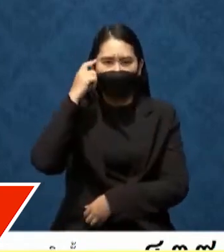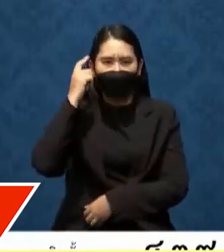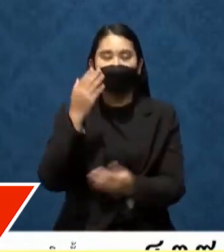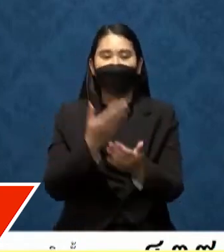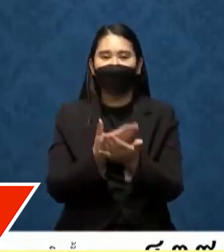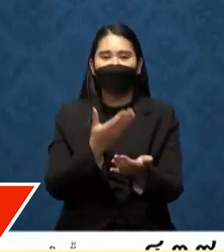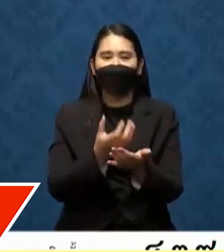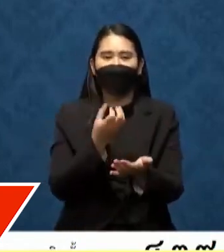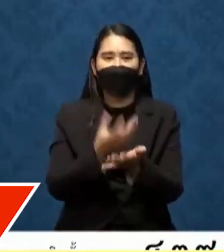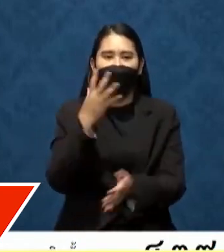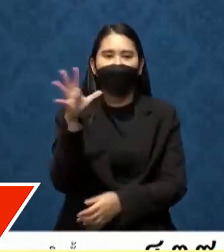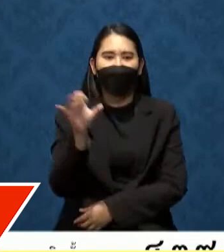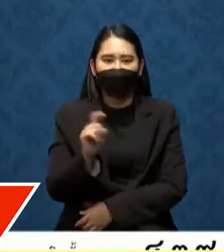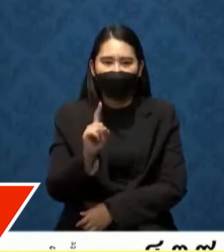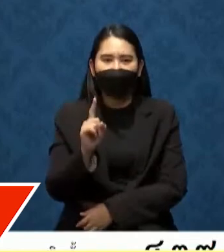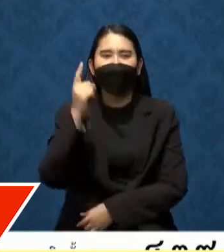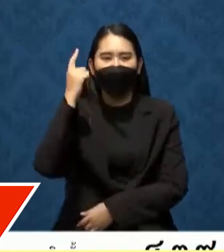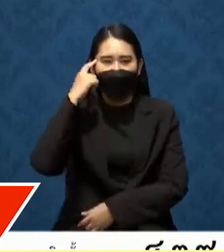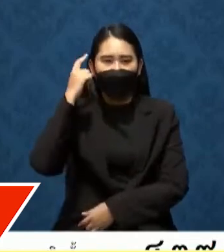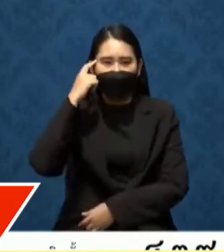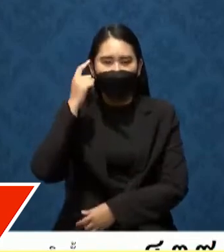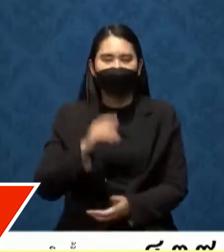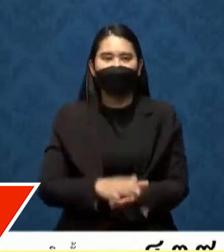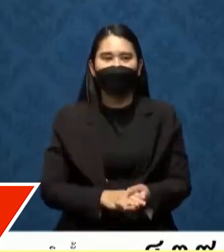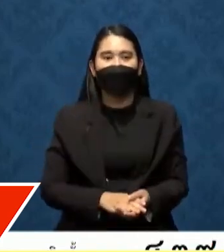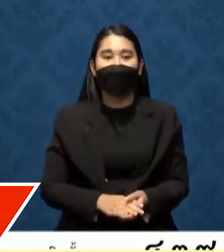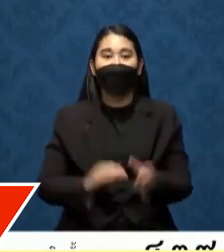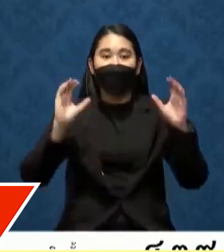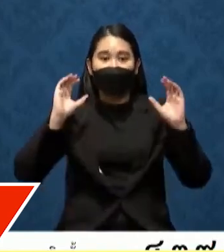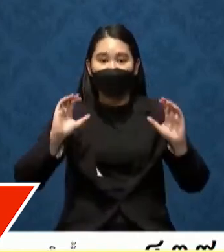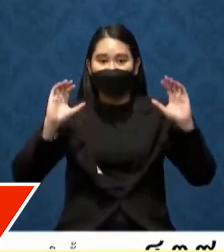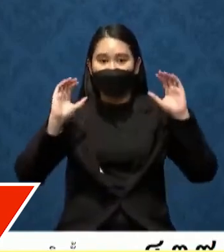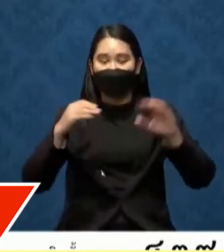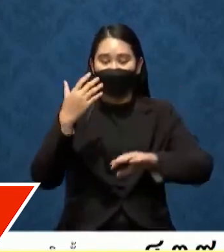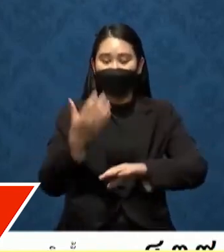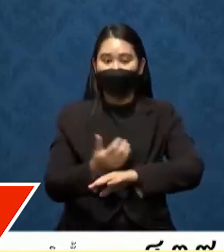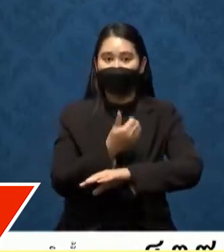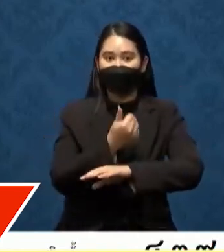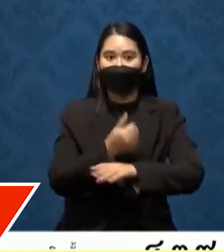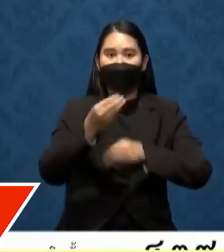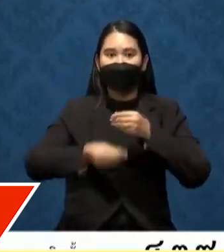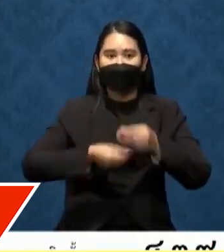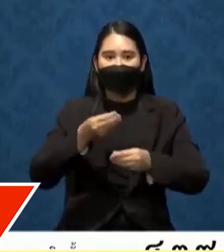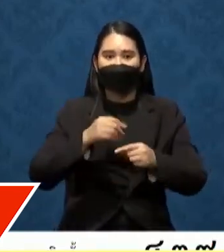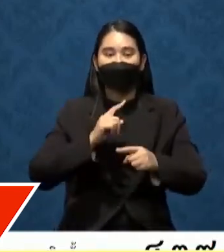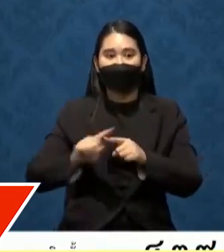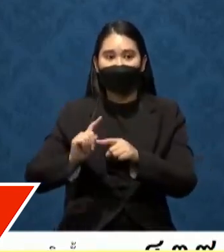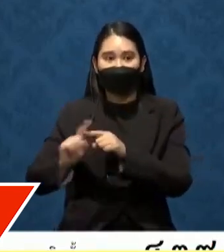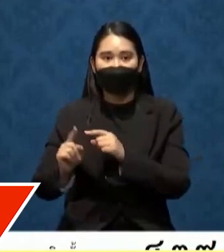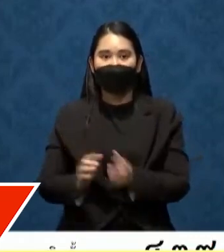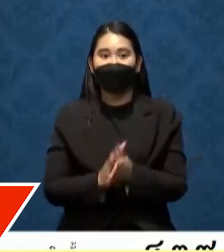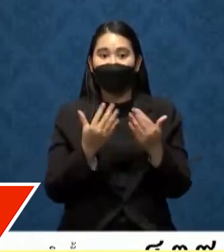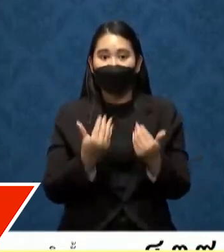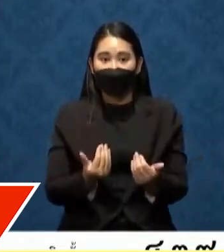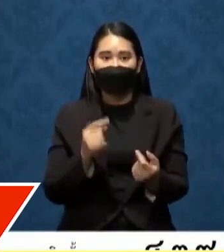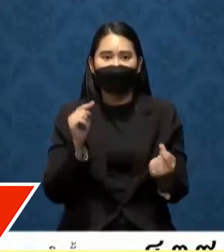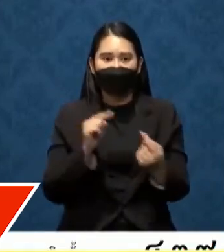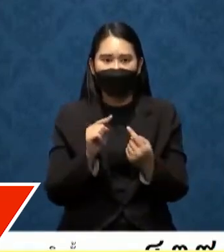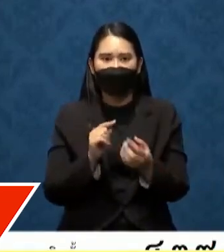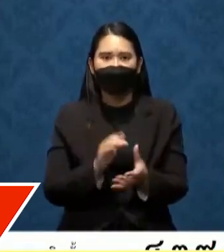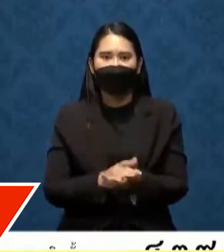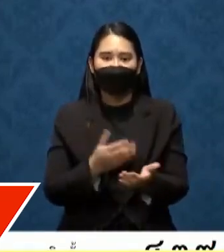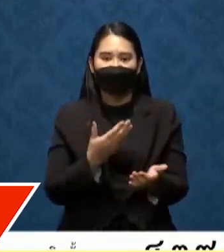ไหนยี่ปั๊วซาปั๊วทุกคนก็รู้จักนะครับข้าราชการนักการเมืองที่เป็นเอเย่นหวยเนี่ยแต่ว่าตอนนี้กลับมารีดเลือดจากปู